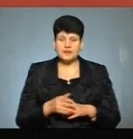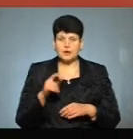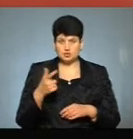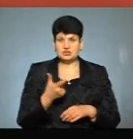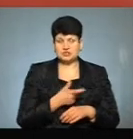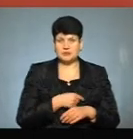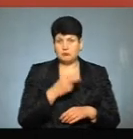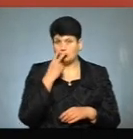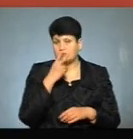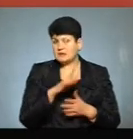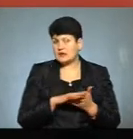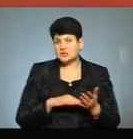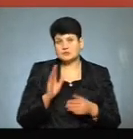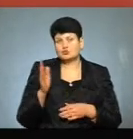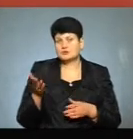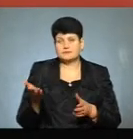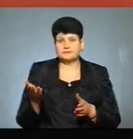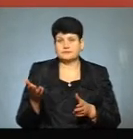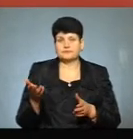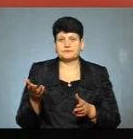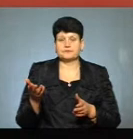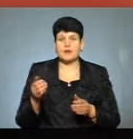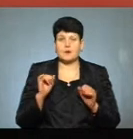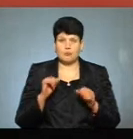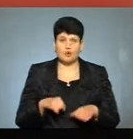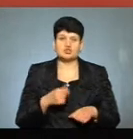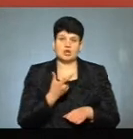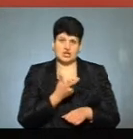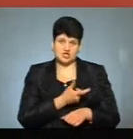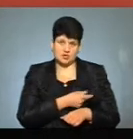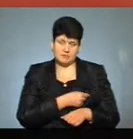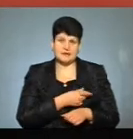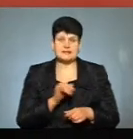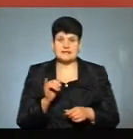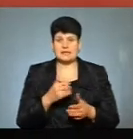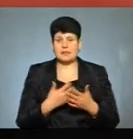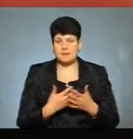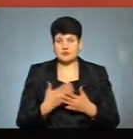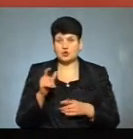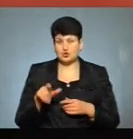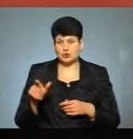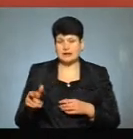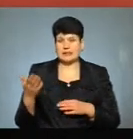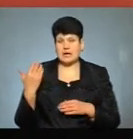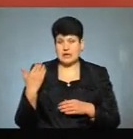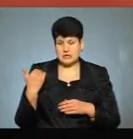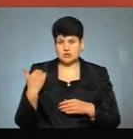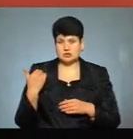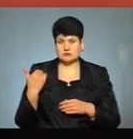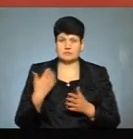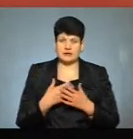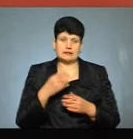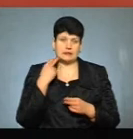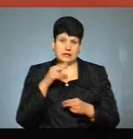тиждень. Ну, подивимося, як далі будуть. Але можна щепитися, і, напевне, якщо людина раніше, звичайно, краще в